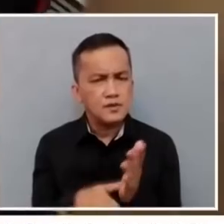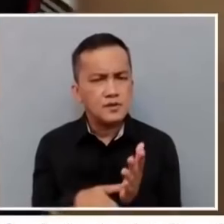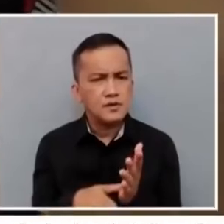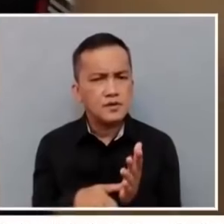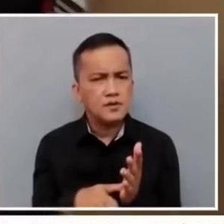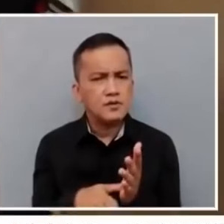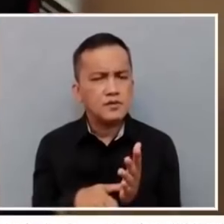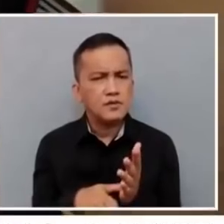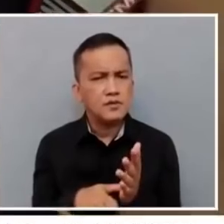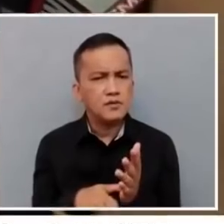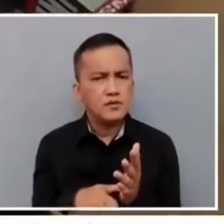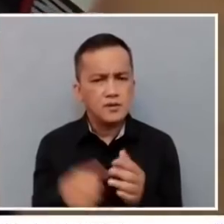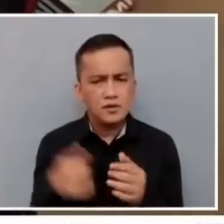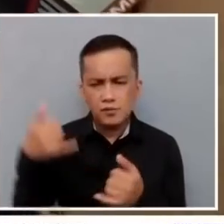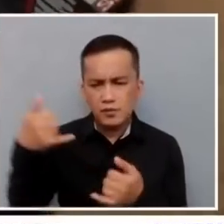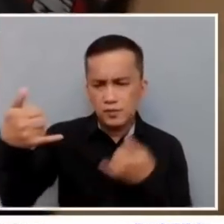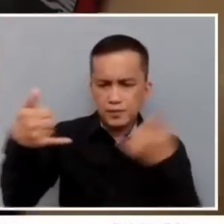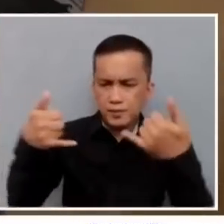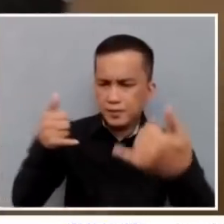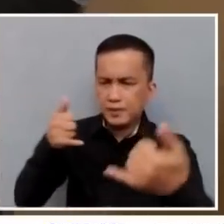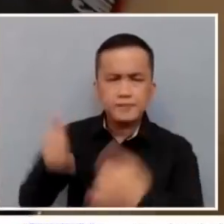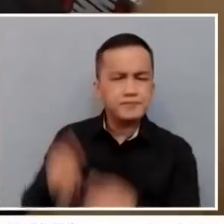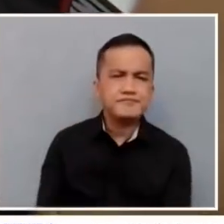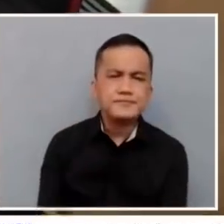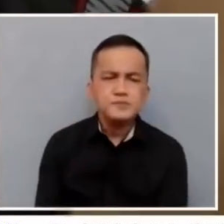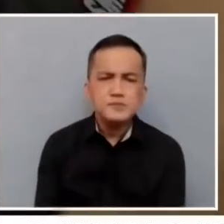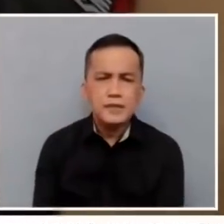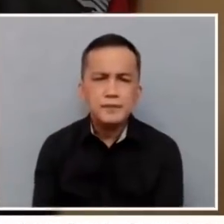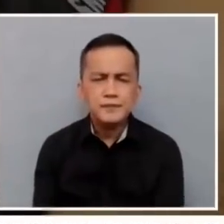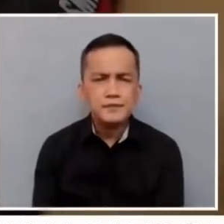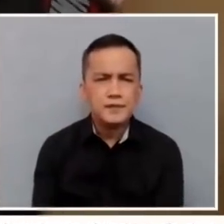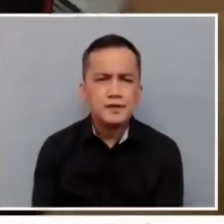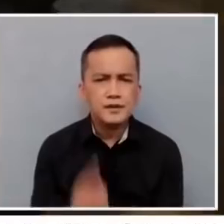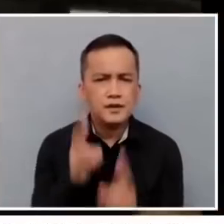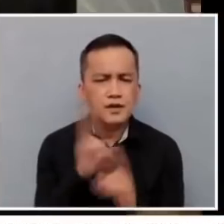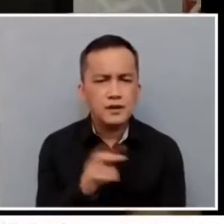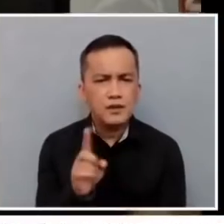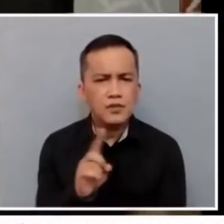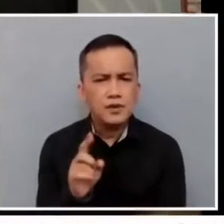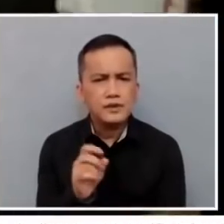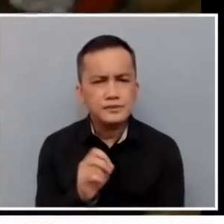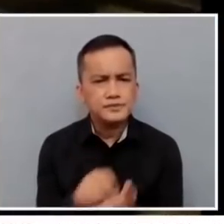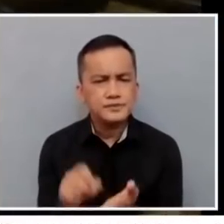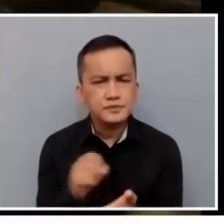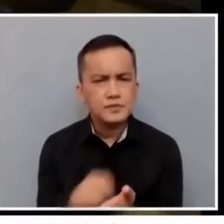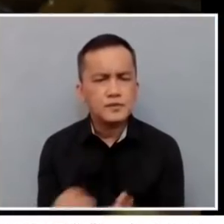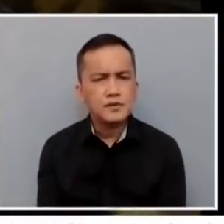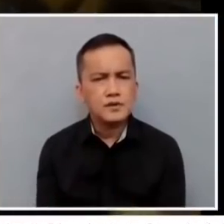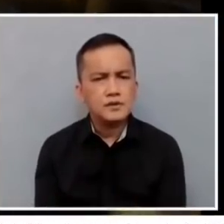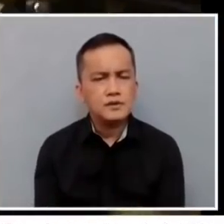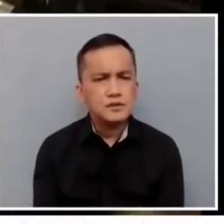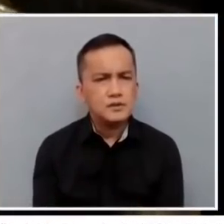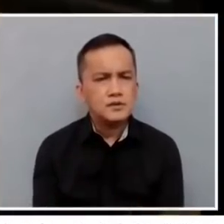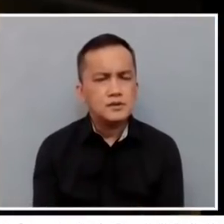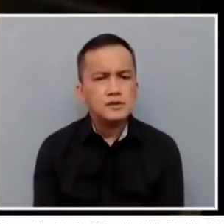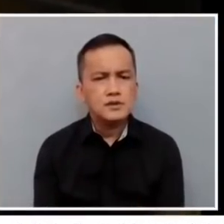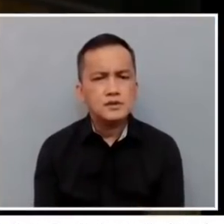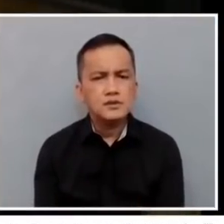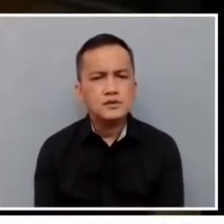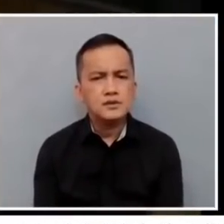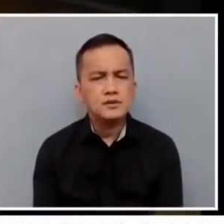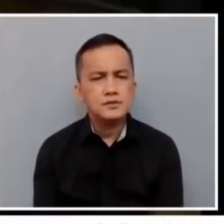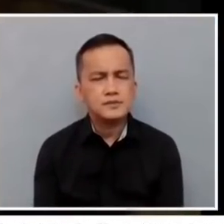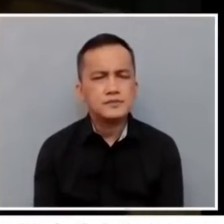ng mga kamera. Hindi lang namin makita ano ang sinusulat niya. Eto, ayun,